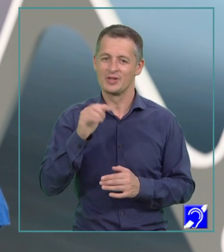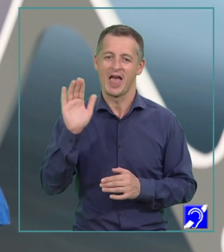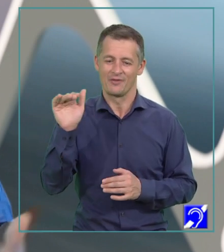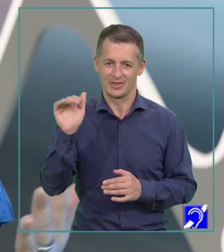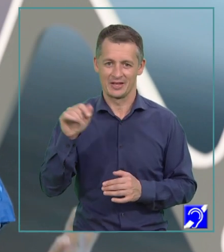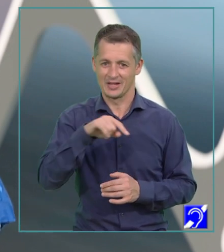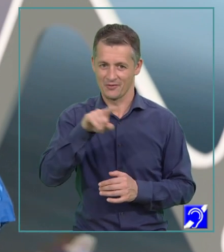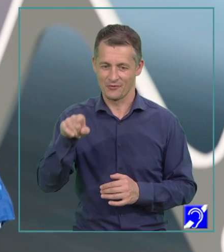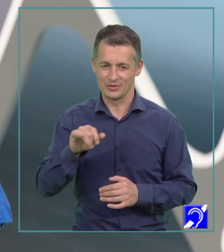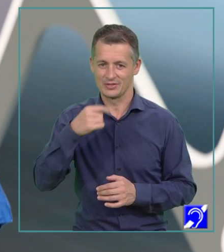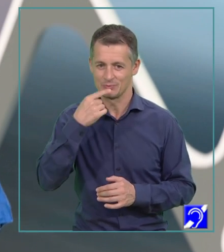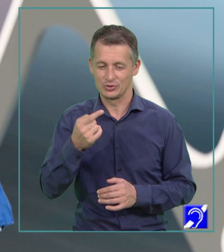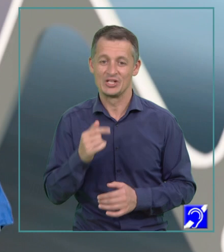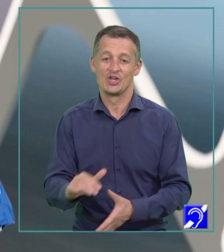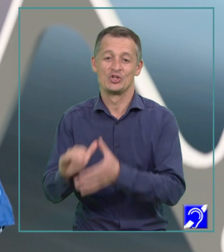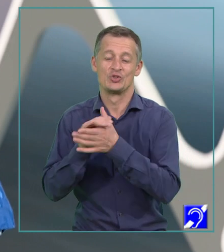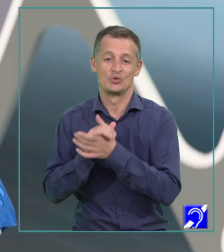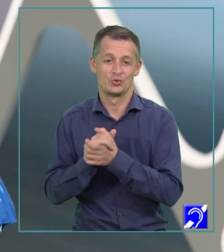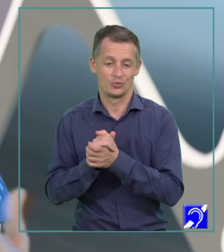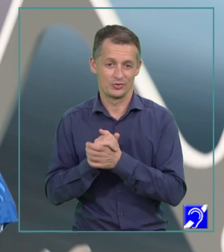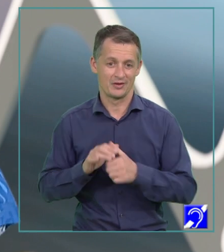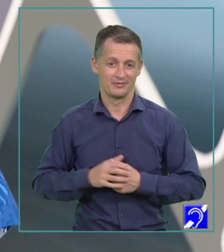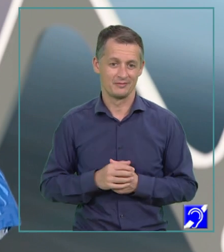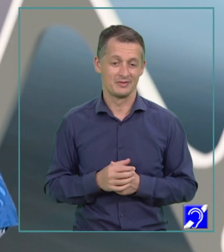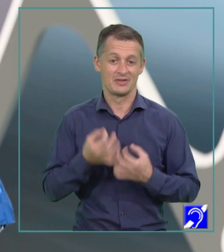și vă urez să fiți